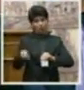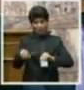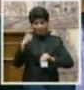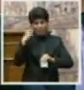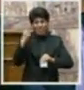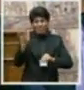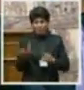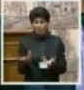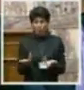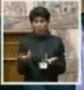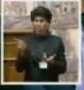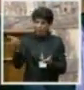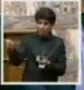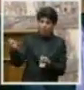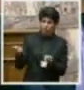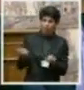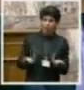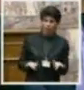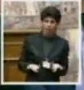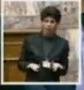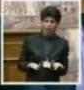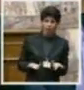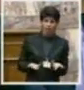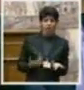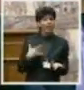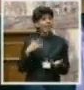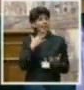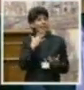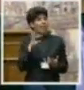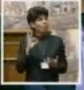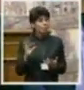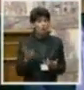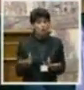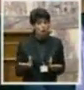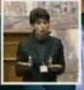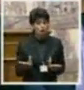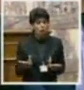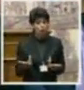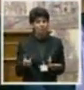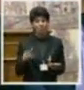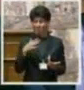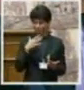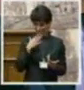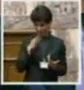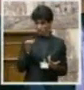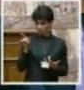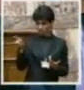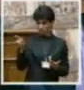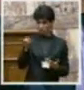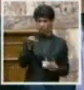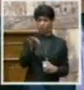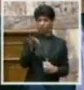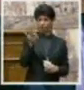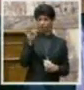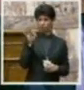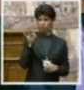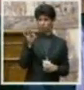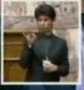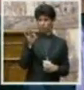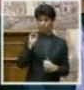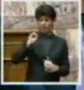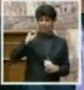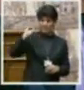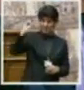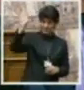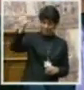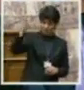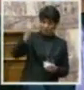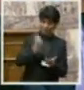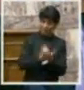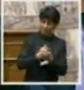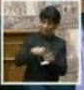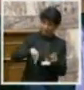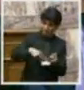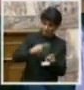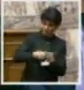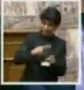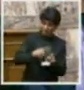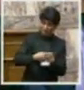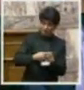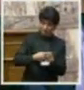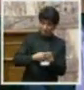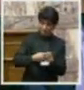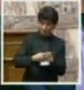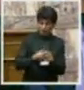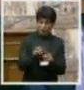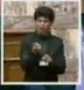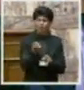Αυτό κάνατε. Γιατί? Γιατί βεβαίως επιλογή ξένων και ντόπιων κέντρων της ολιγαρχίας ήταν